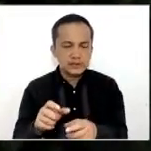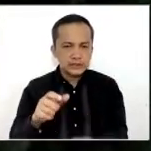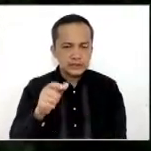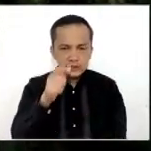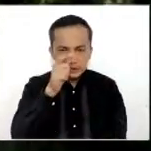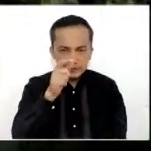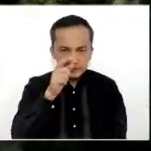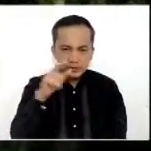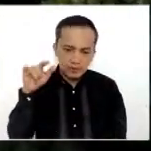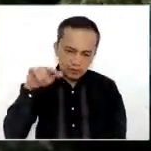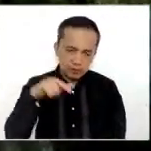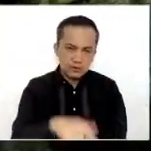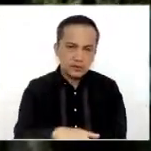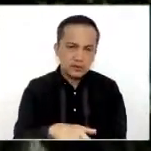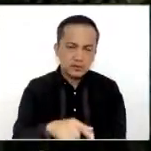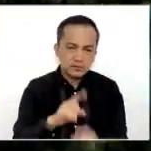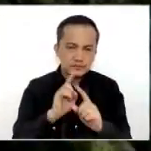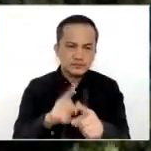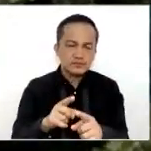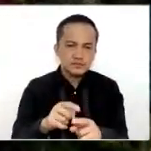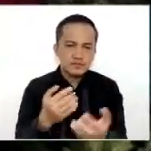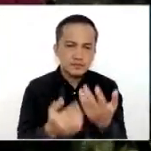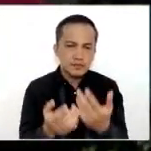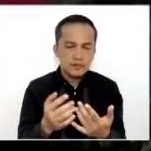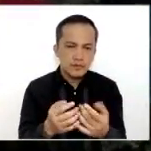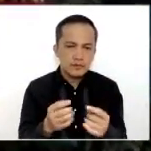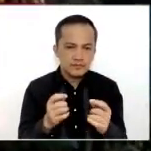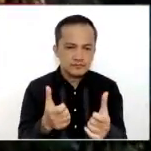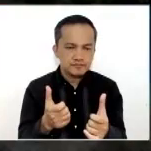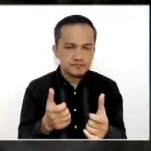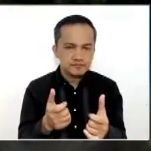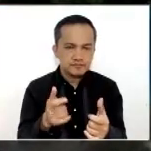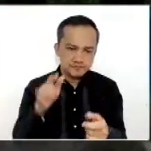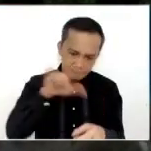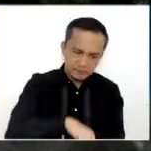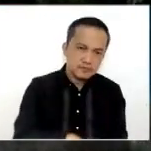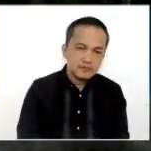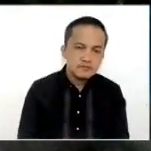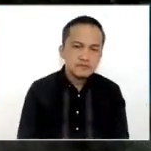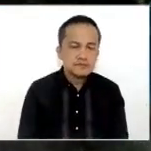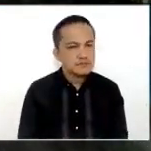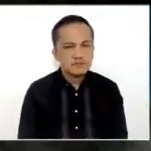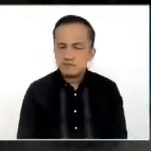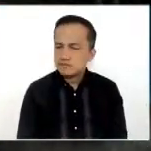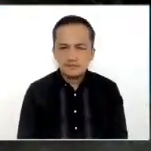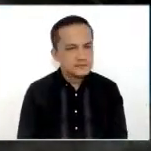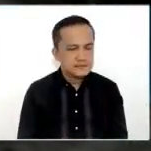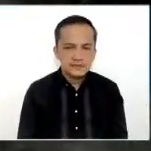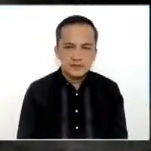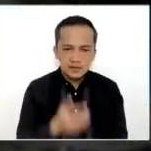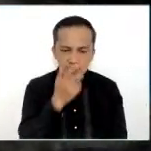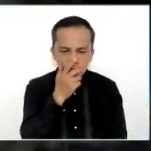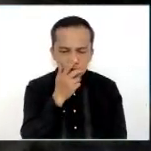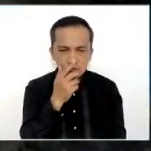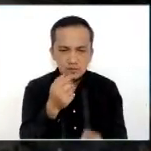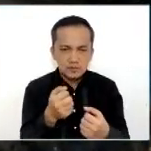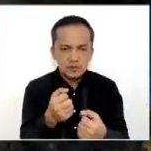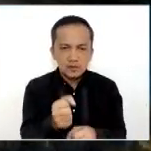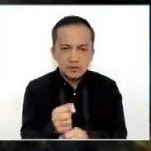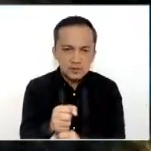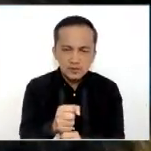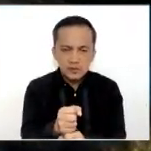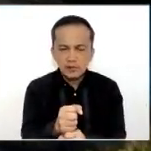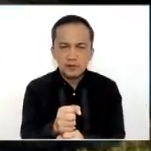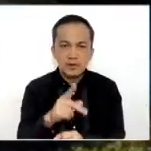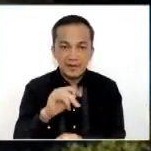ng eroplano sa pagresponde sa wildfire nang bigla itong bumagsak. Hindi na nakaligtas ang piloto at co-pilot ng eroplano. Isa ang